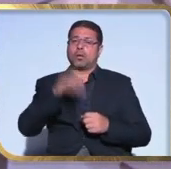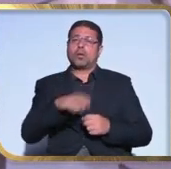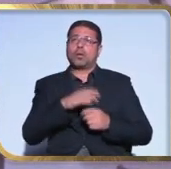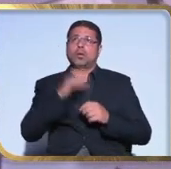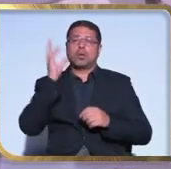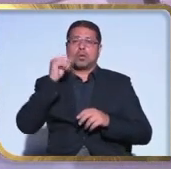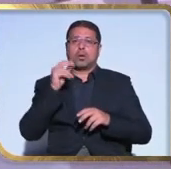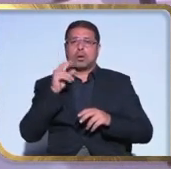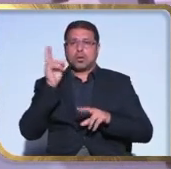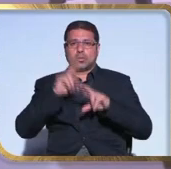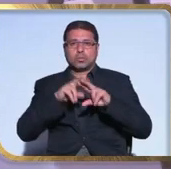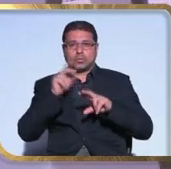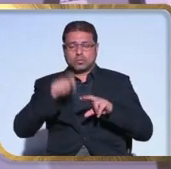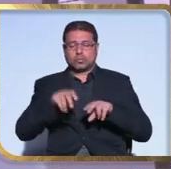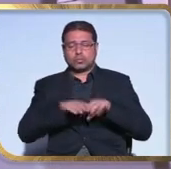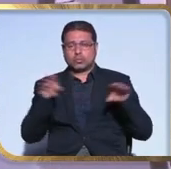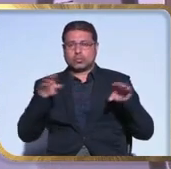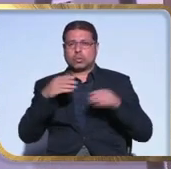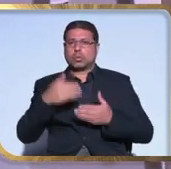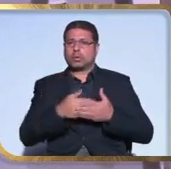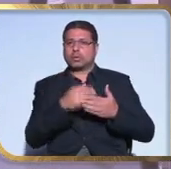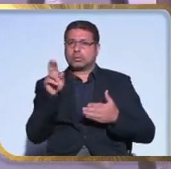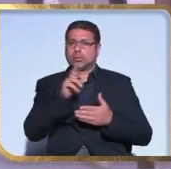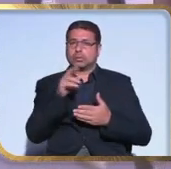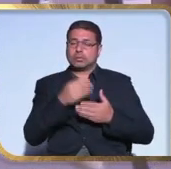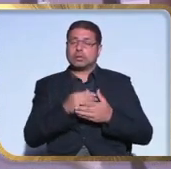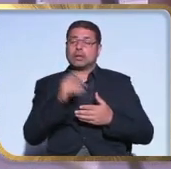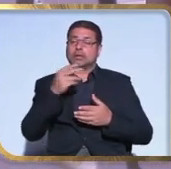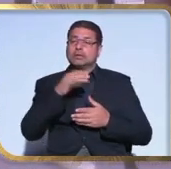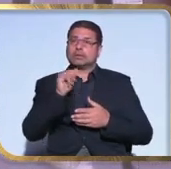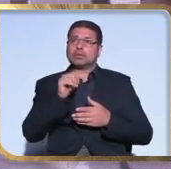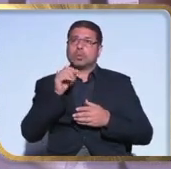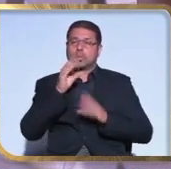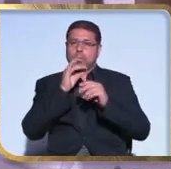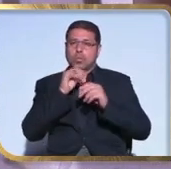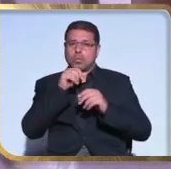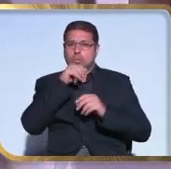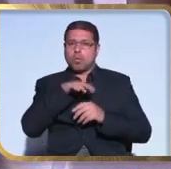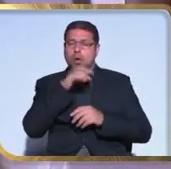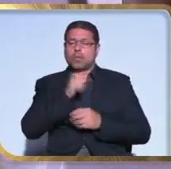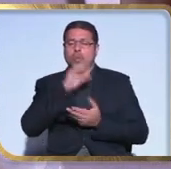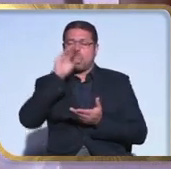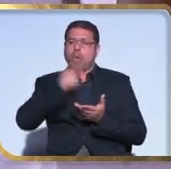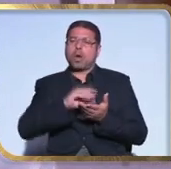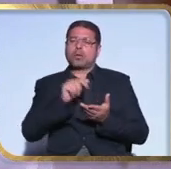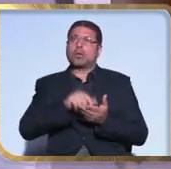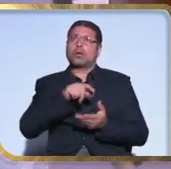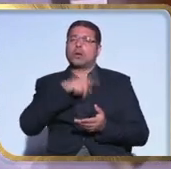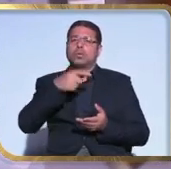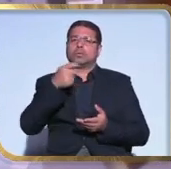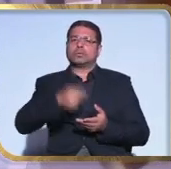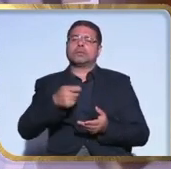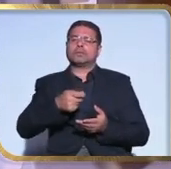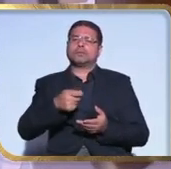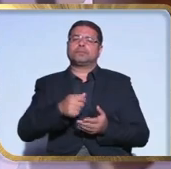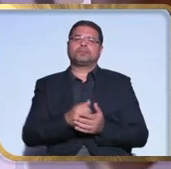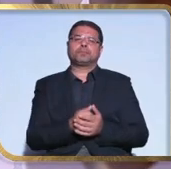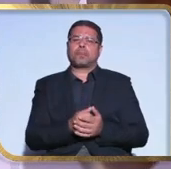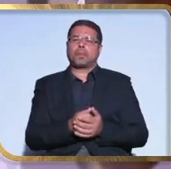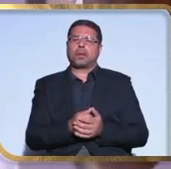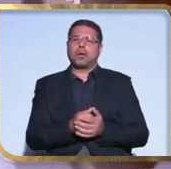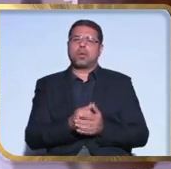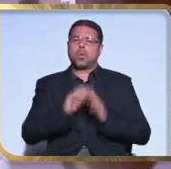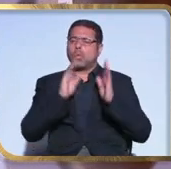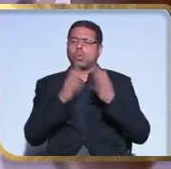وبتوه موسى وانجيل عيسى وزبور داوود وفرقان محمد صلى الله عليه وسلم